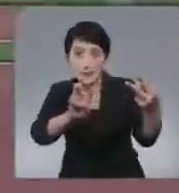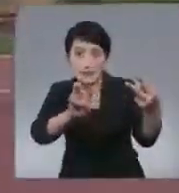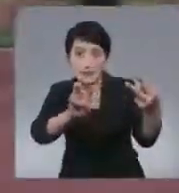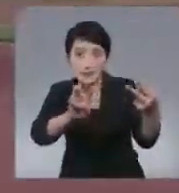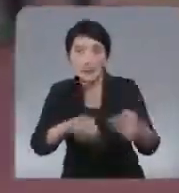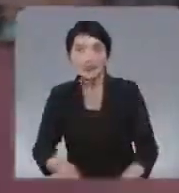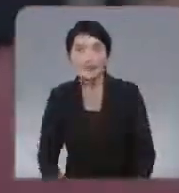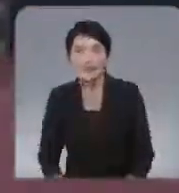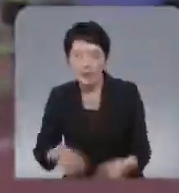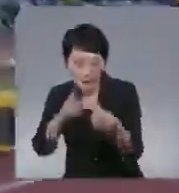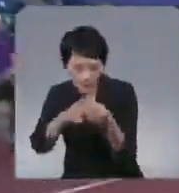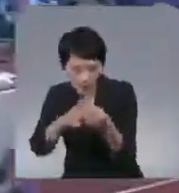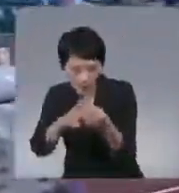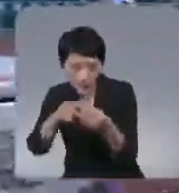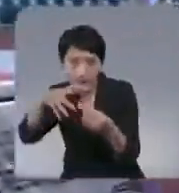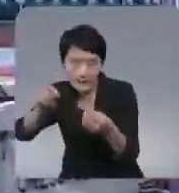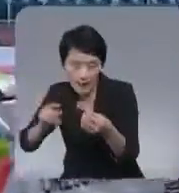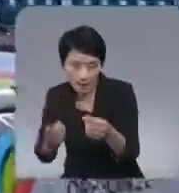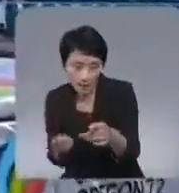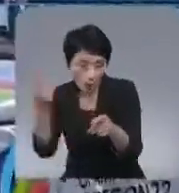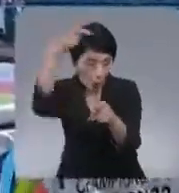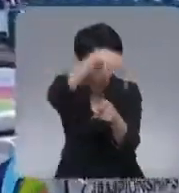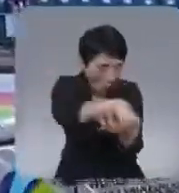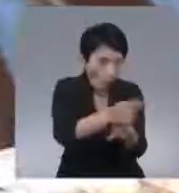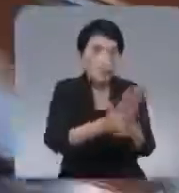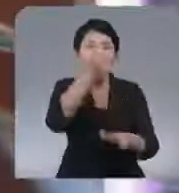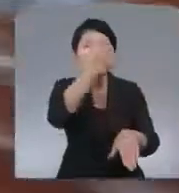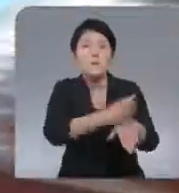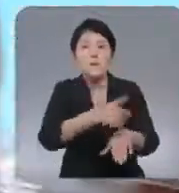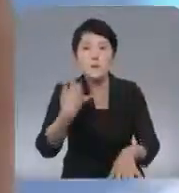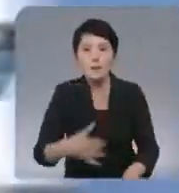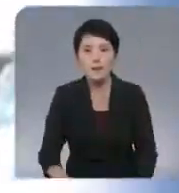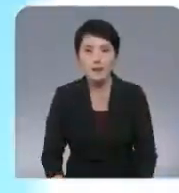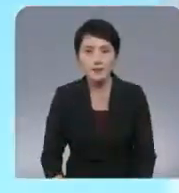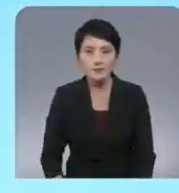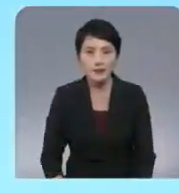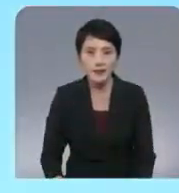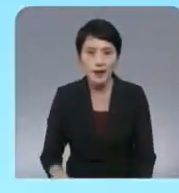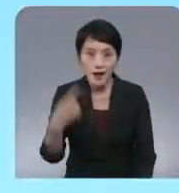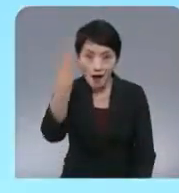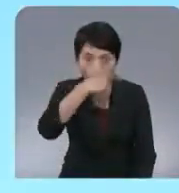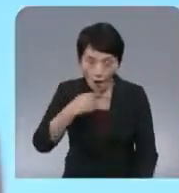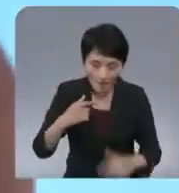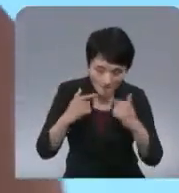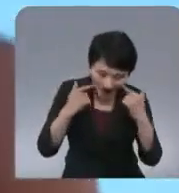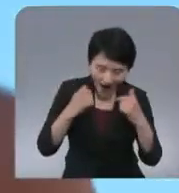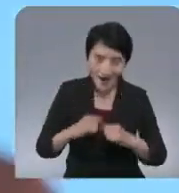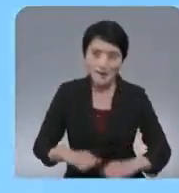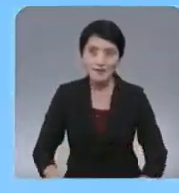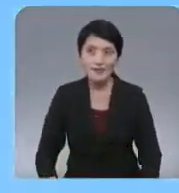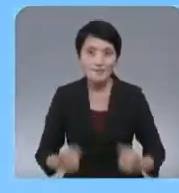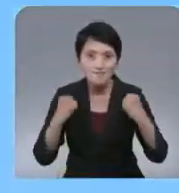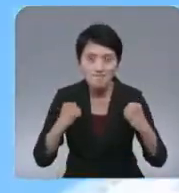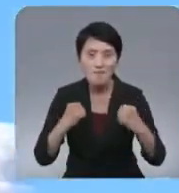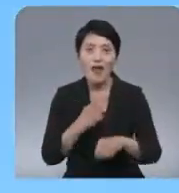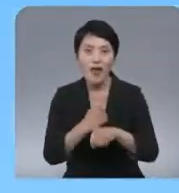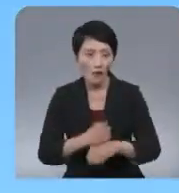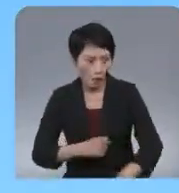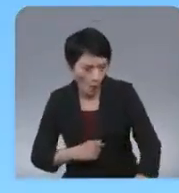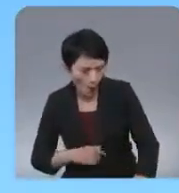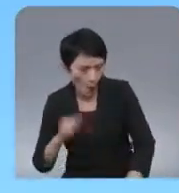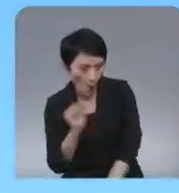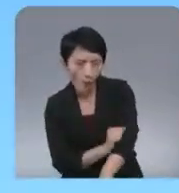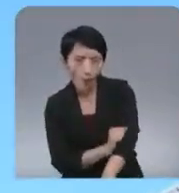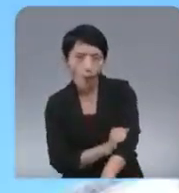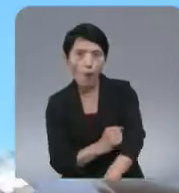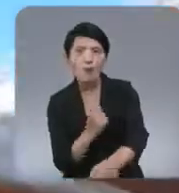consob im jahr 2011 im gehen gewonnen hatte im finale war sprang jede höhe bis zwei meter 30